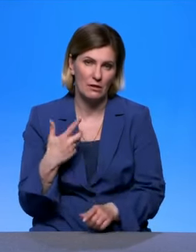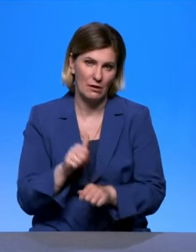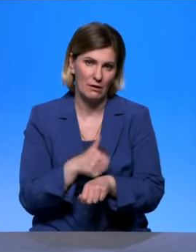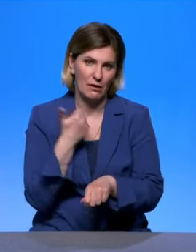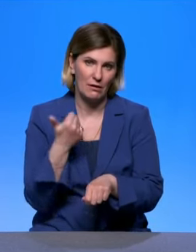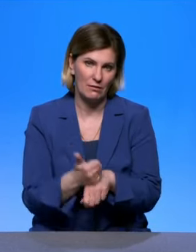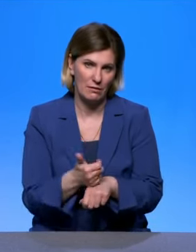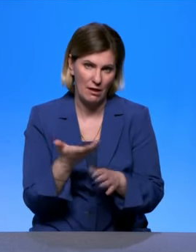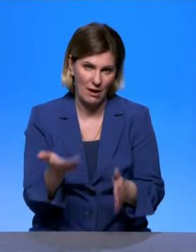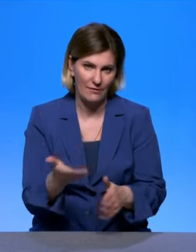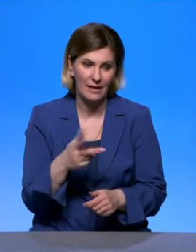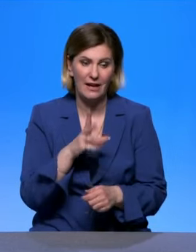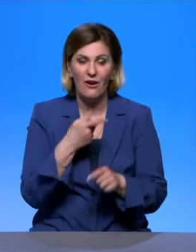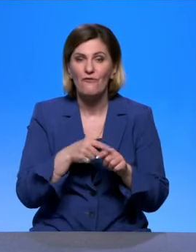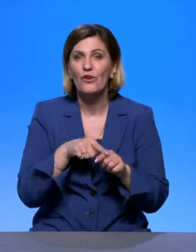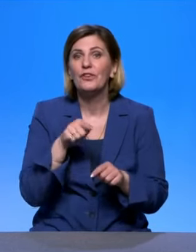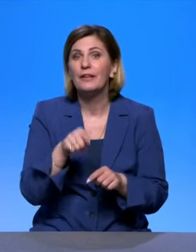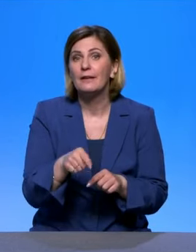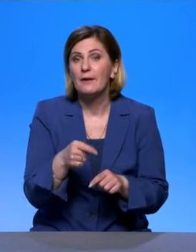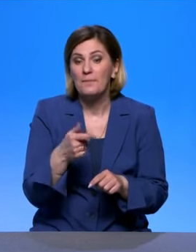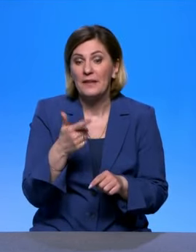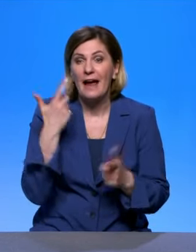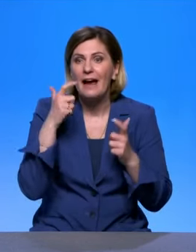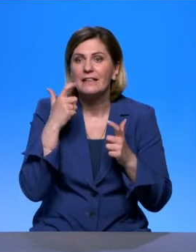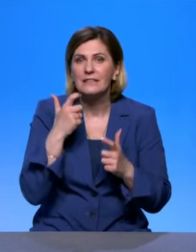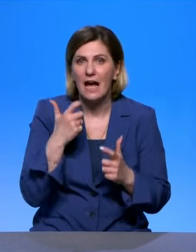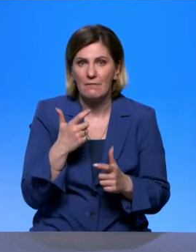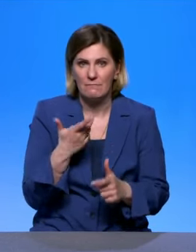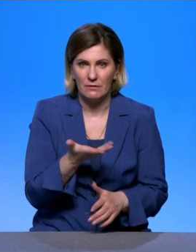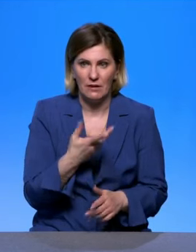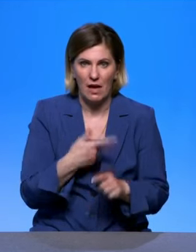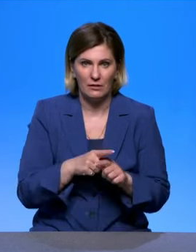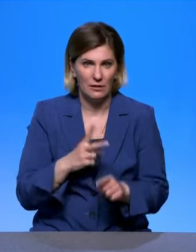деле, никаких экзаменов, даже хороших там или плохих, вот.